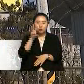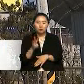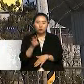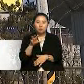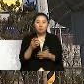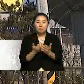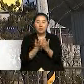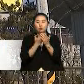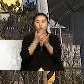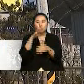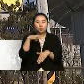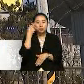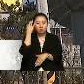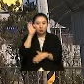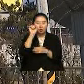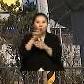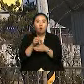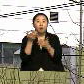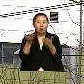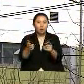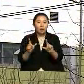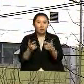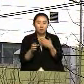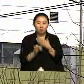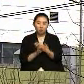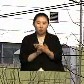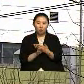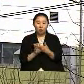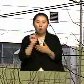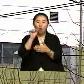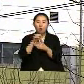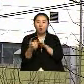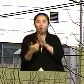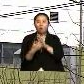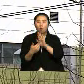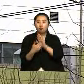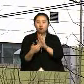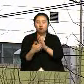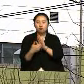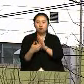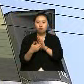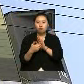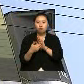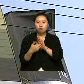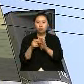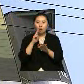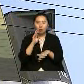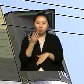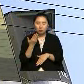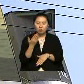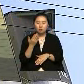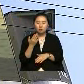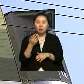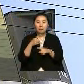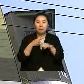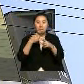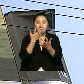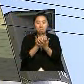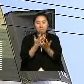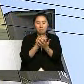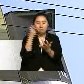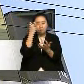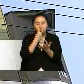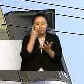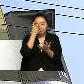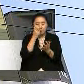포천시는 발전소 사용 승인을 허가하든지 아니면 허가 거부 처분을 해야 합니다. 포천시는 판결문을